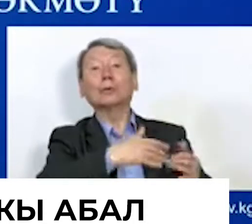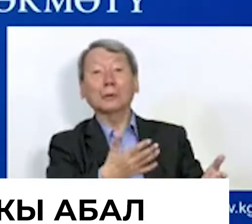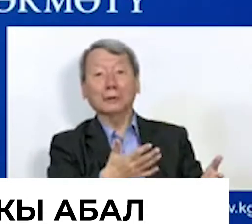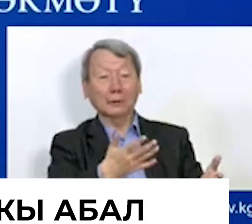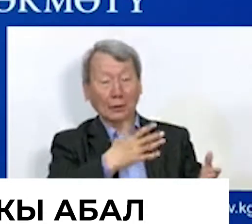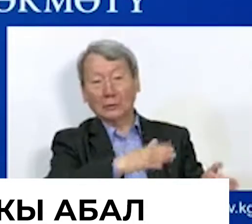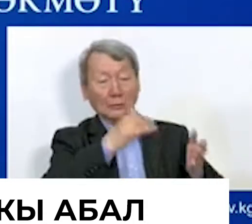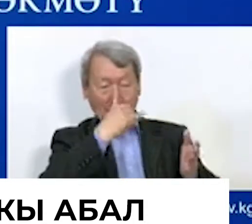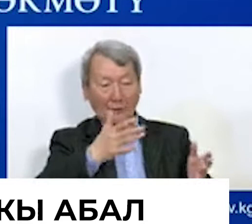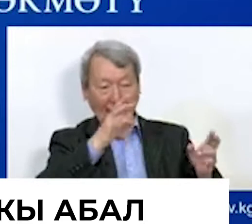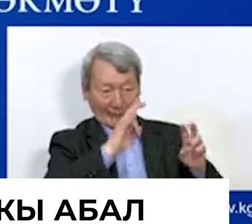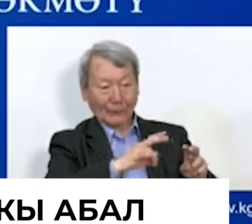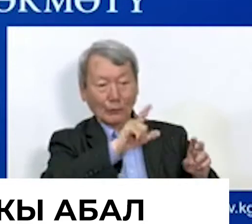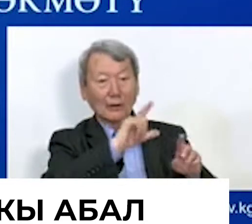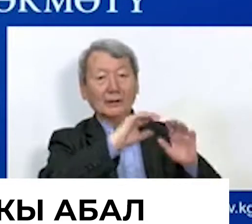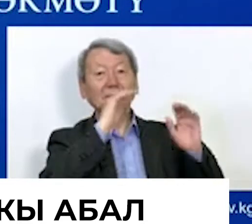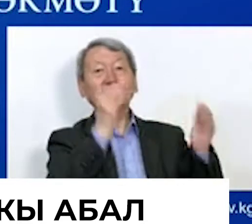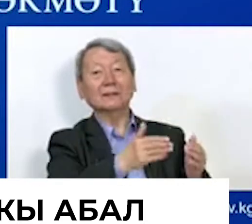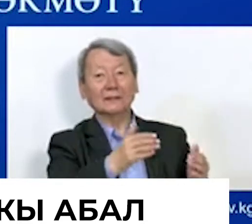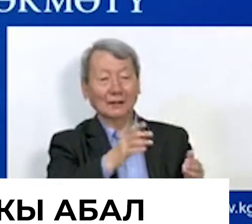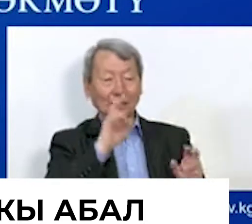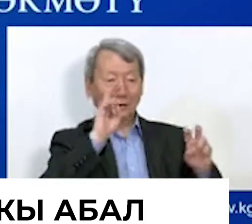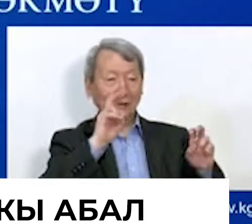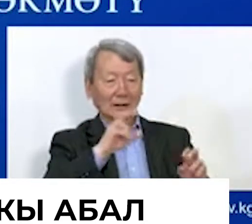үчүн булардын